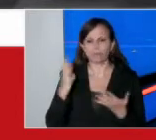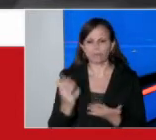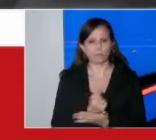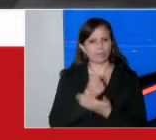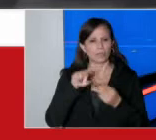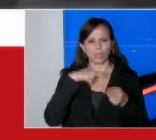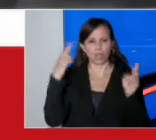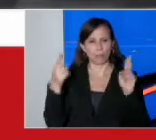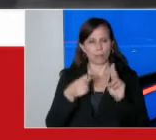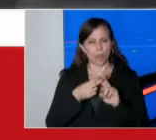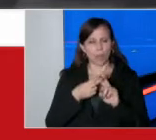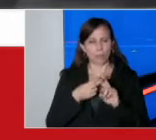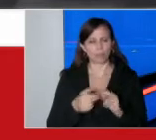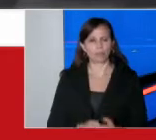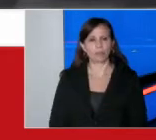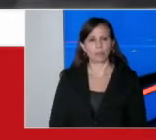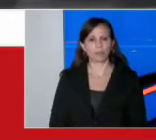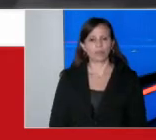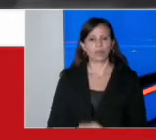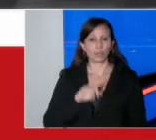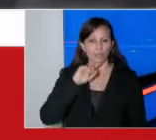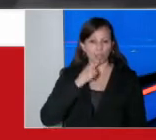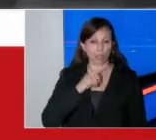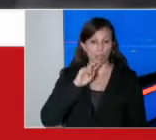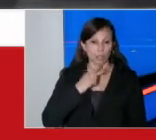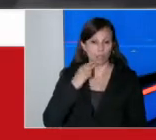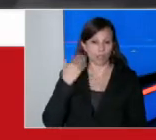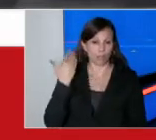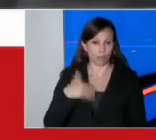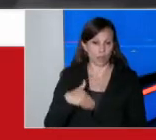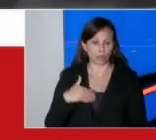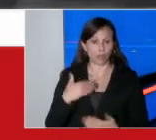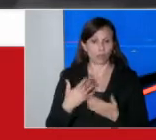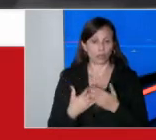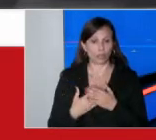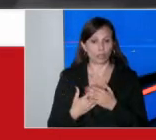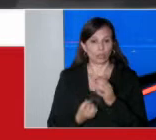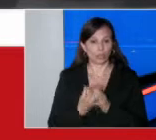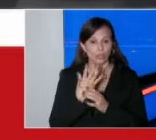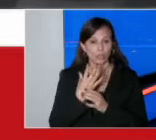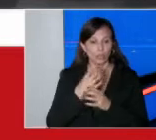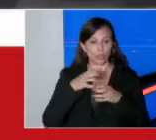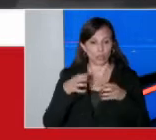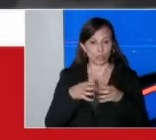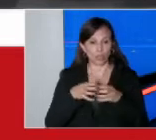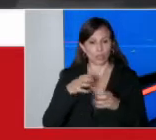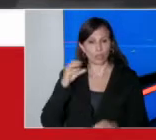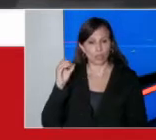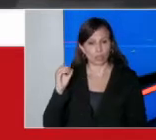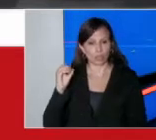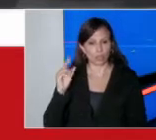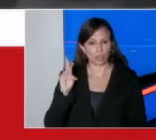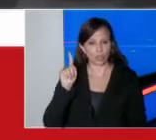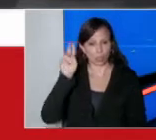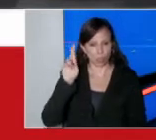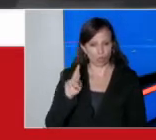הלאה. ומה שקרה עכשיו בשנה, שנתיים, שלוש האחרונות, באמת הוא הקים לפני כמה שנים את Square, שזו פלטפורמת